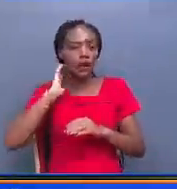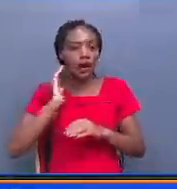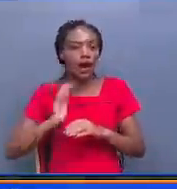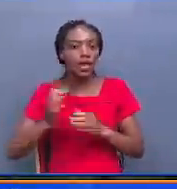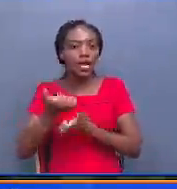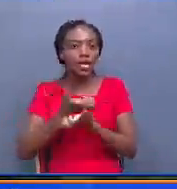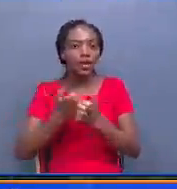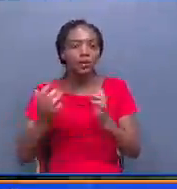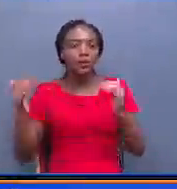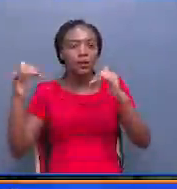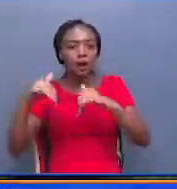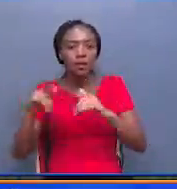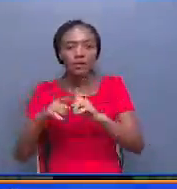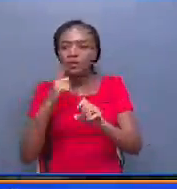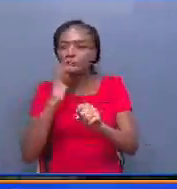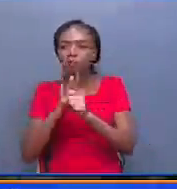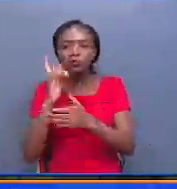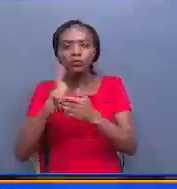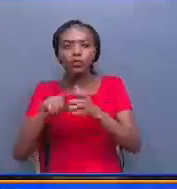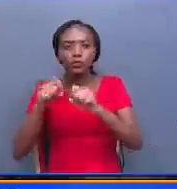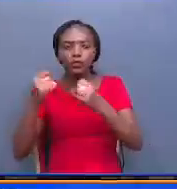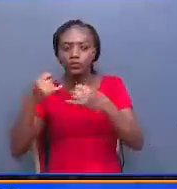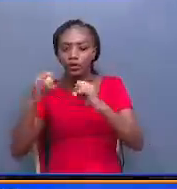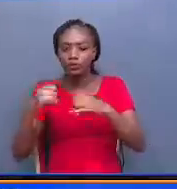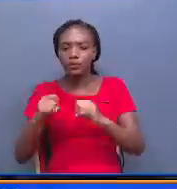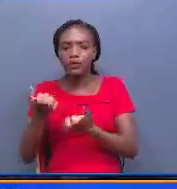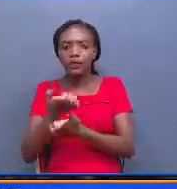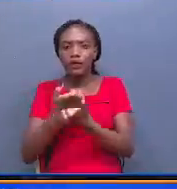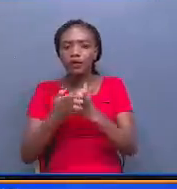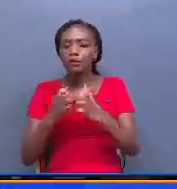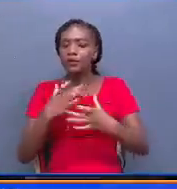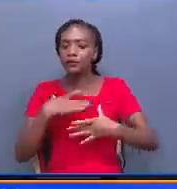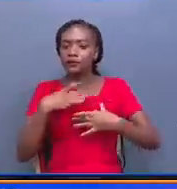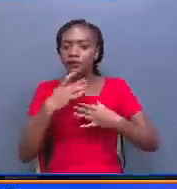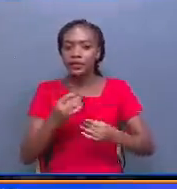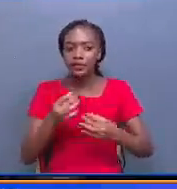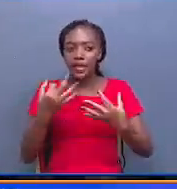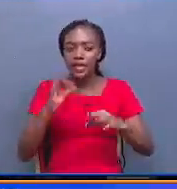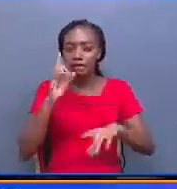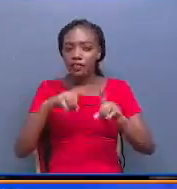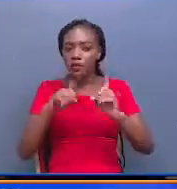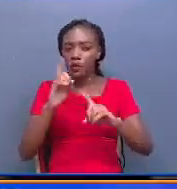forum where they pledged to implement the residents' economic aspirations